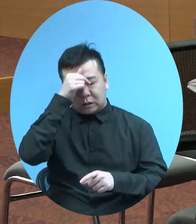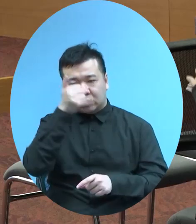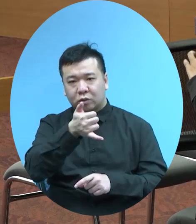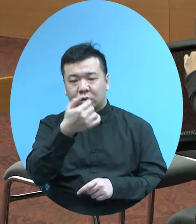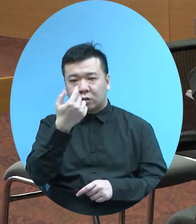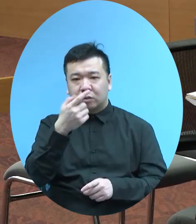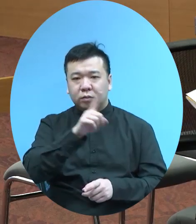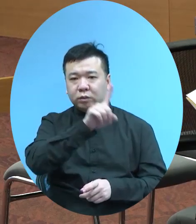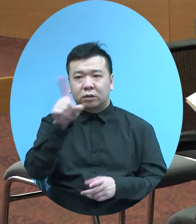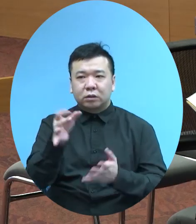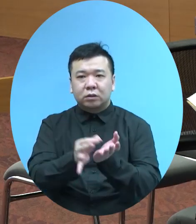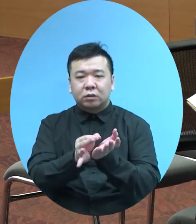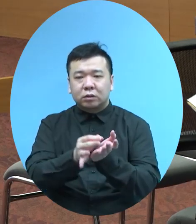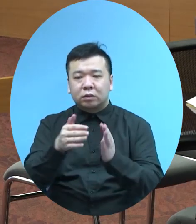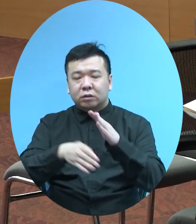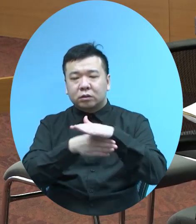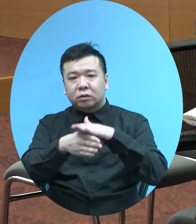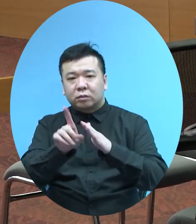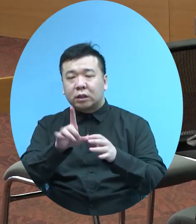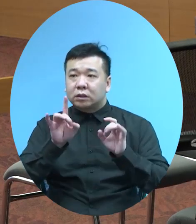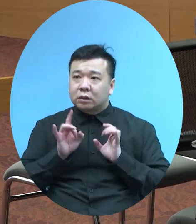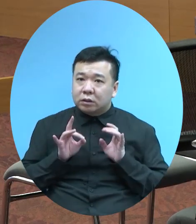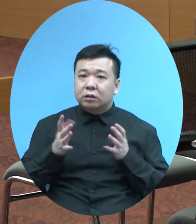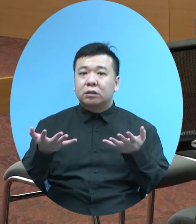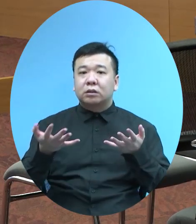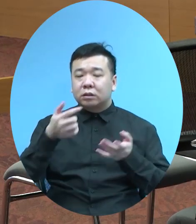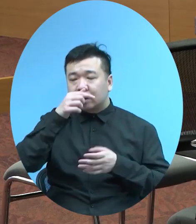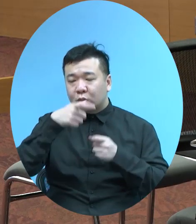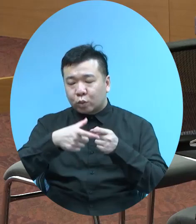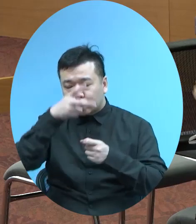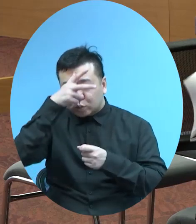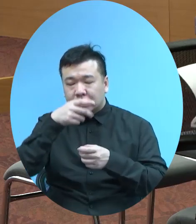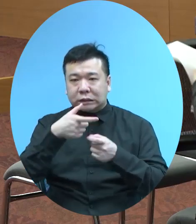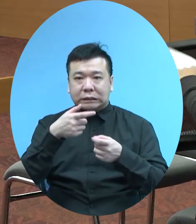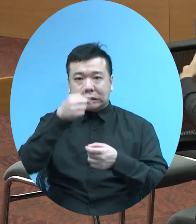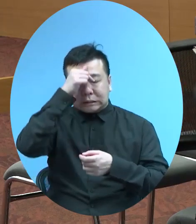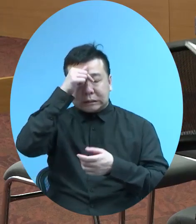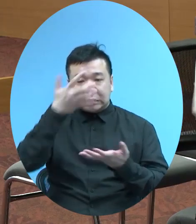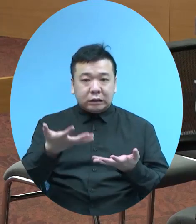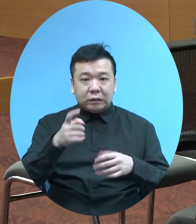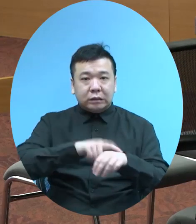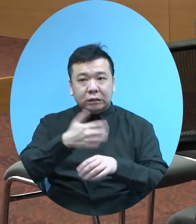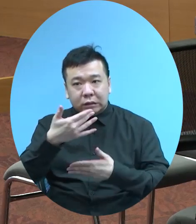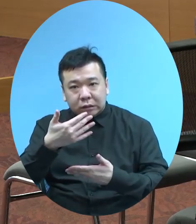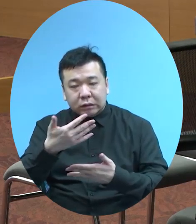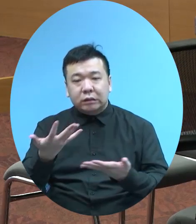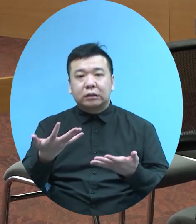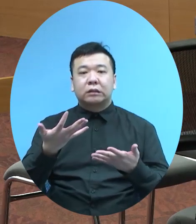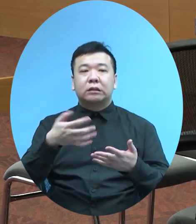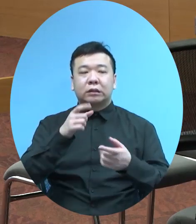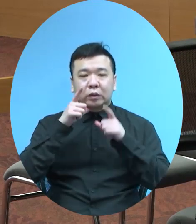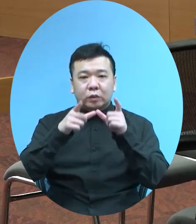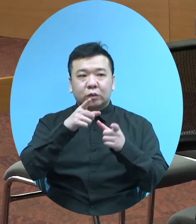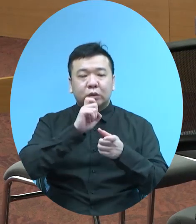去即係邊個診所咧？係私家診所啊，定公立醫院咧？幾時啊？有冇話即係